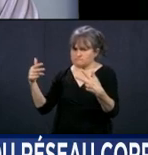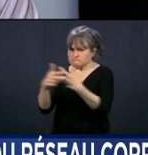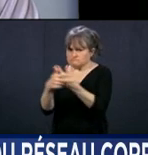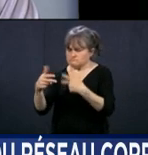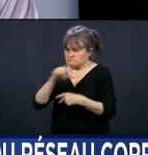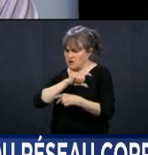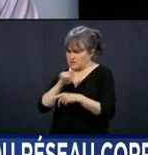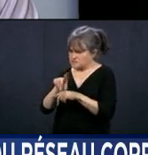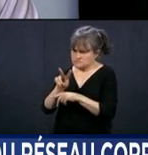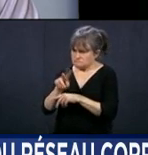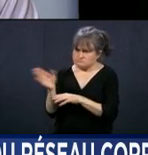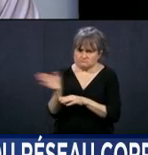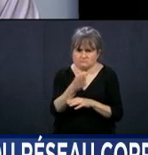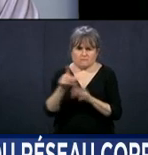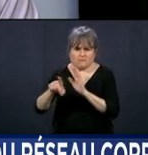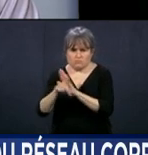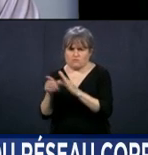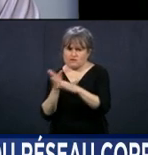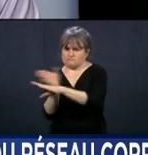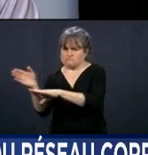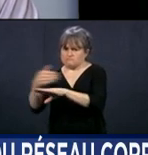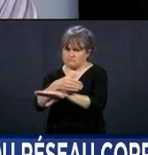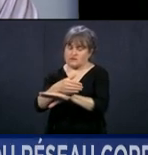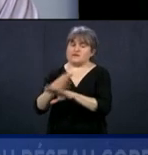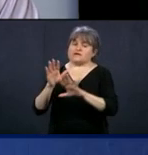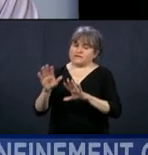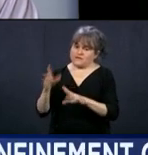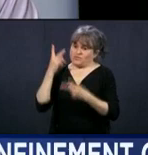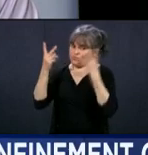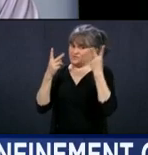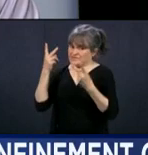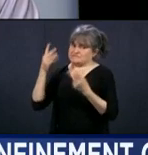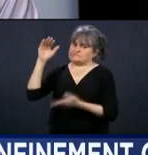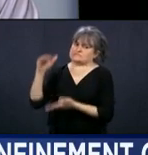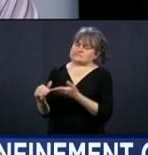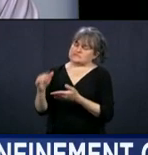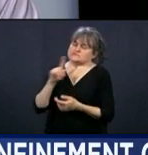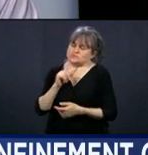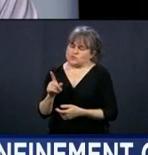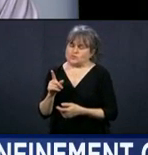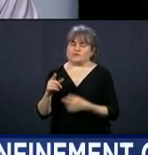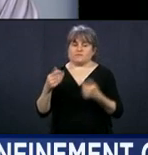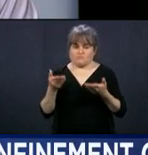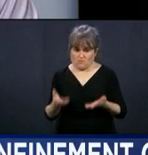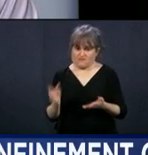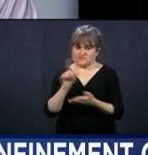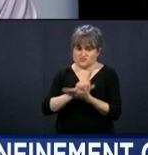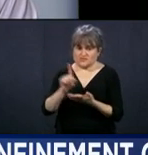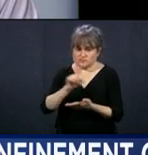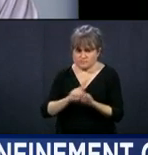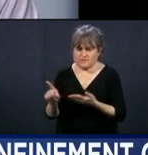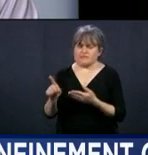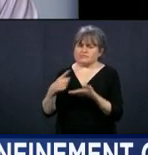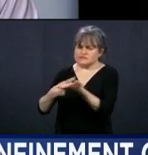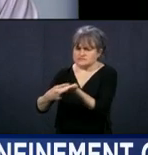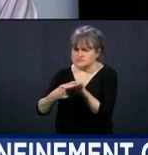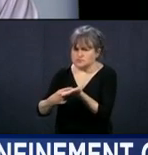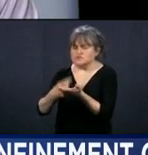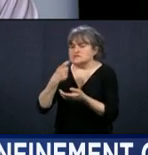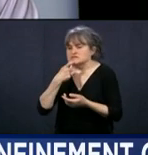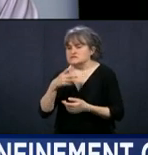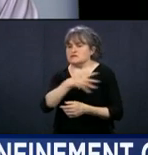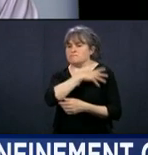Donc, effectivement, c'est une préoccupation. Moi, chaque semaine, je m'entretiens avec tous les élus de la capitale nationale et tout ça. On se parle d'une foule de choses, mais notamment de